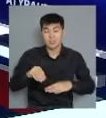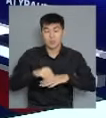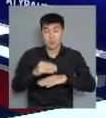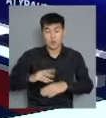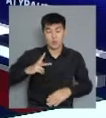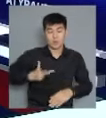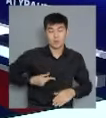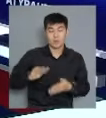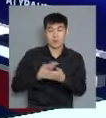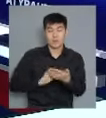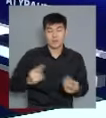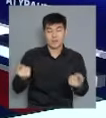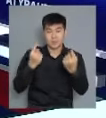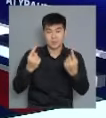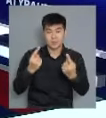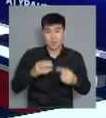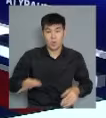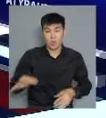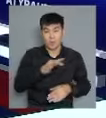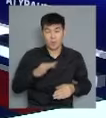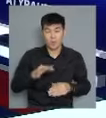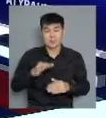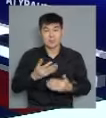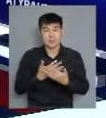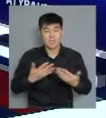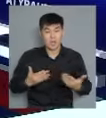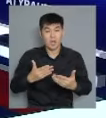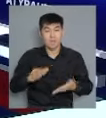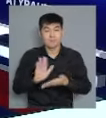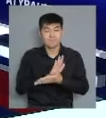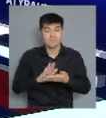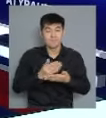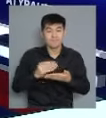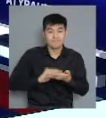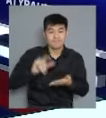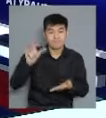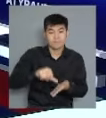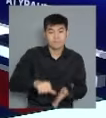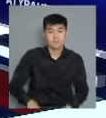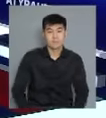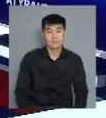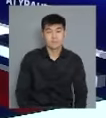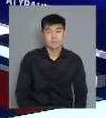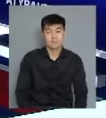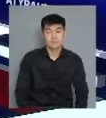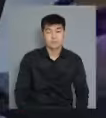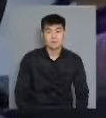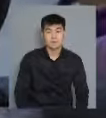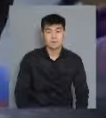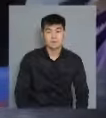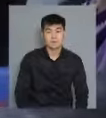дочь писателя, известные деятели области, студенты и журналисты. Подробнее в видеоматериале.